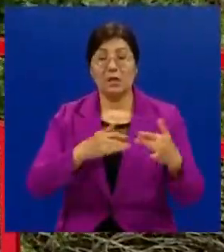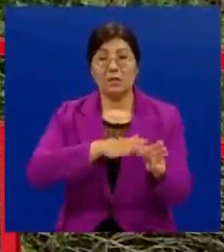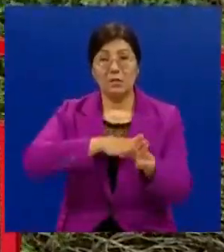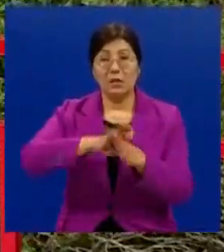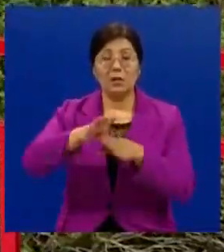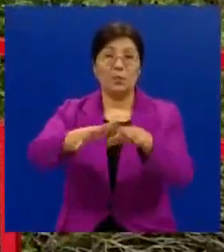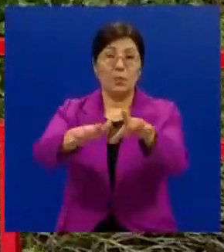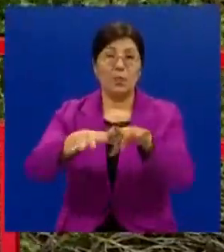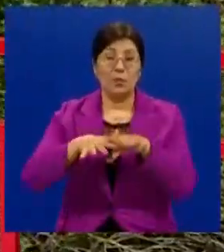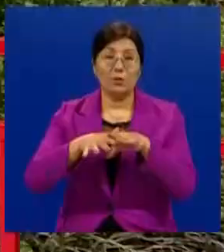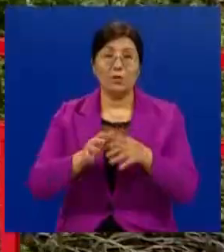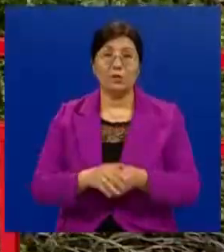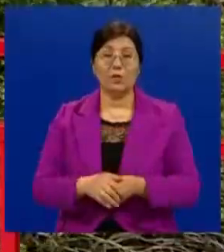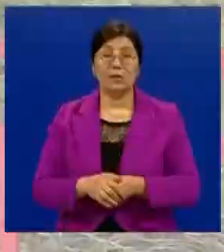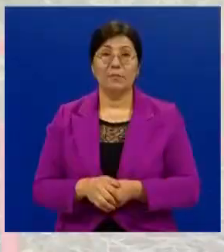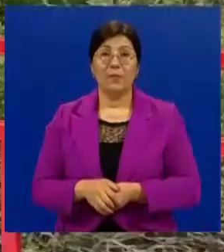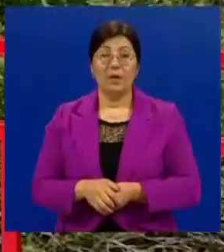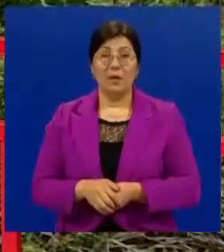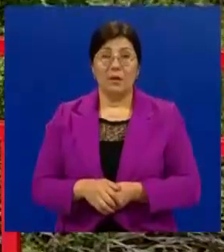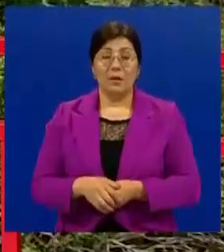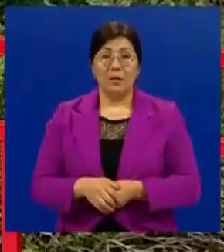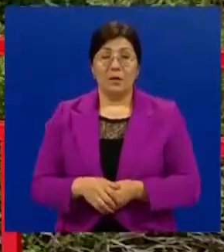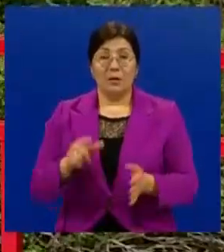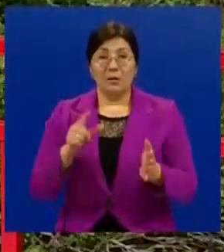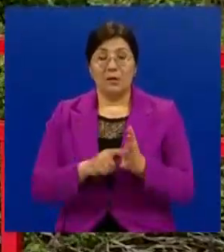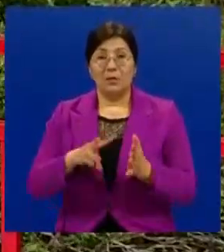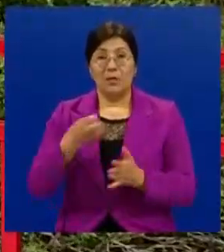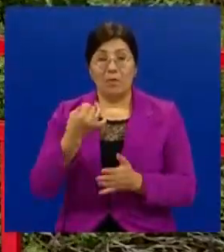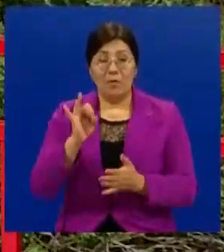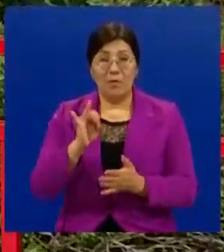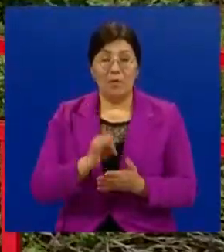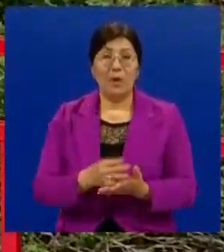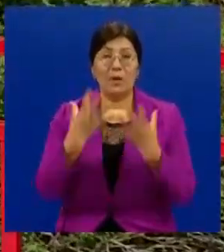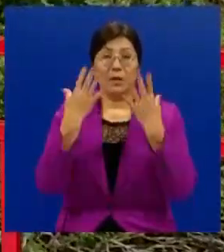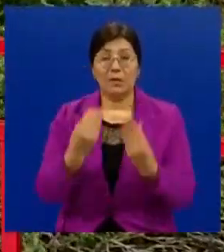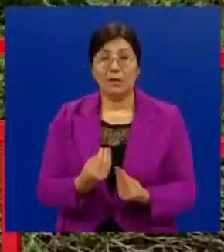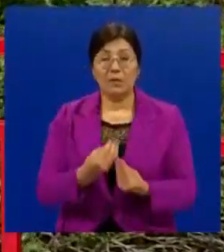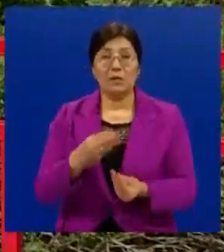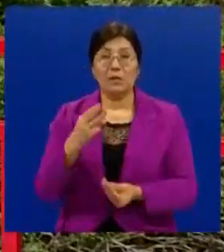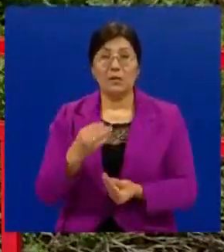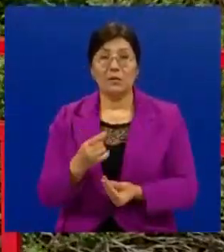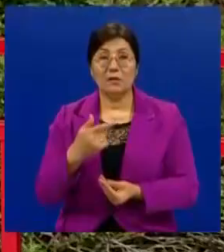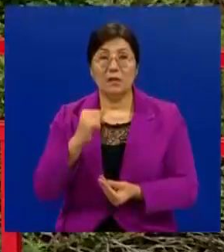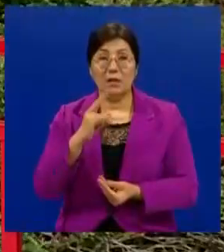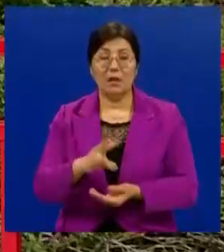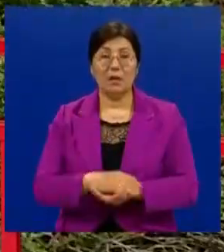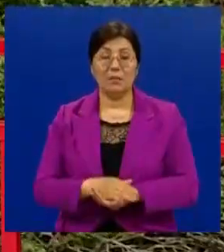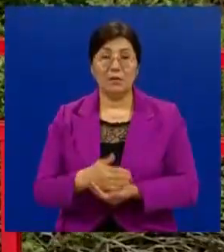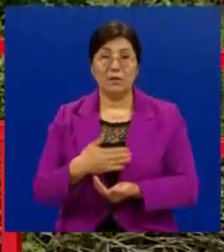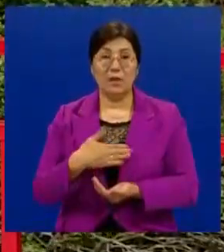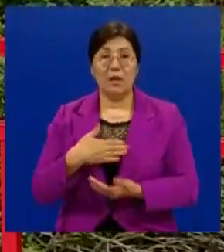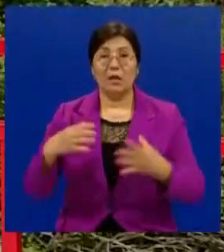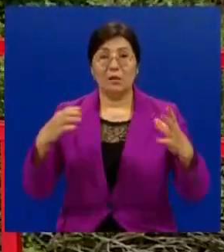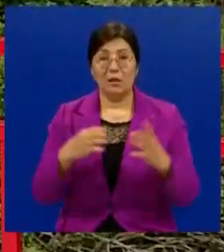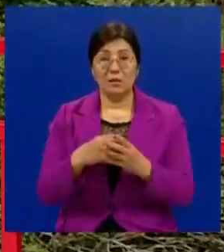цыган. У нас 8 апреля, мы 7-го справили. Мы провели огромный концерт большой. Но в нашем концерте, не только в моем ансамбле,